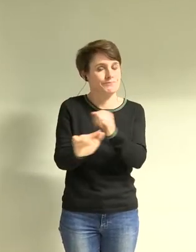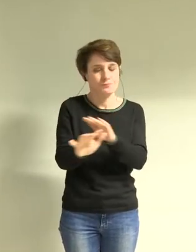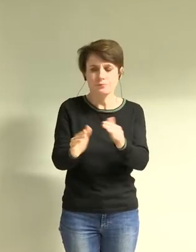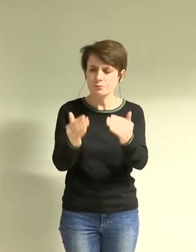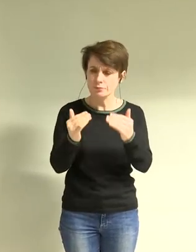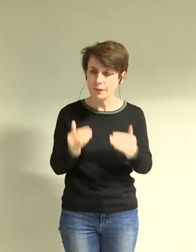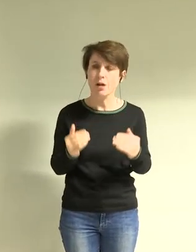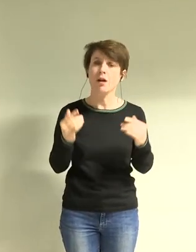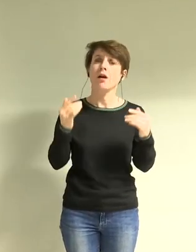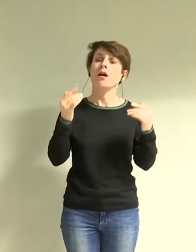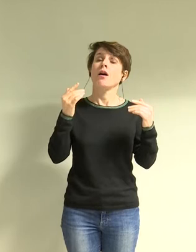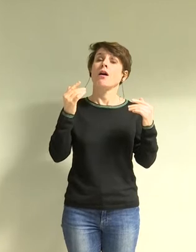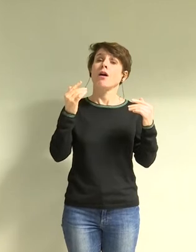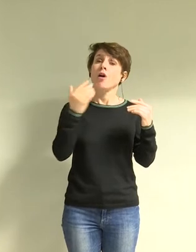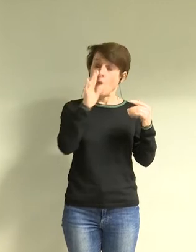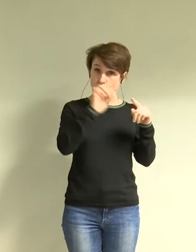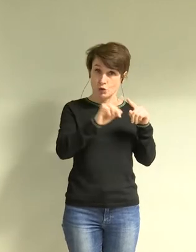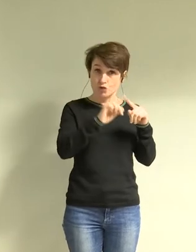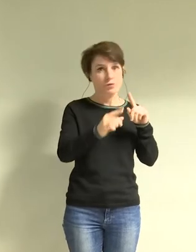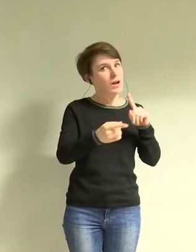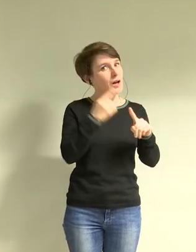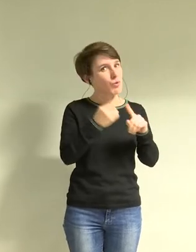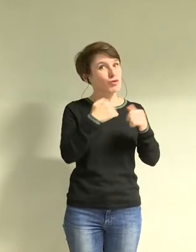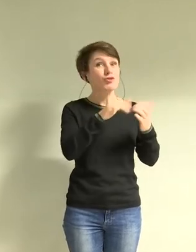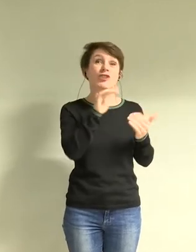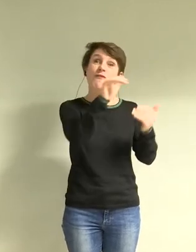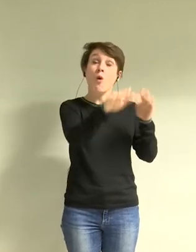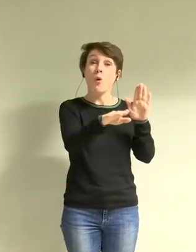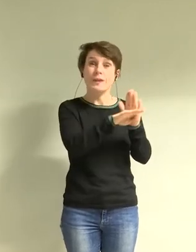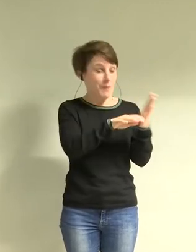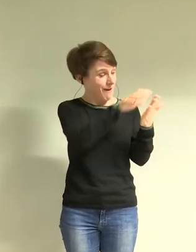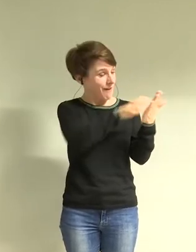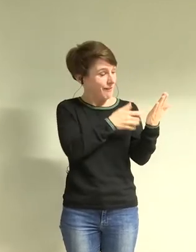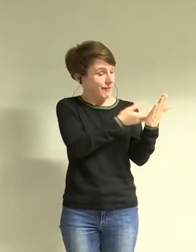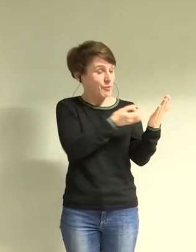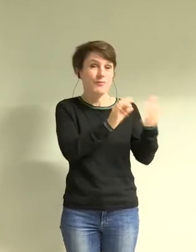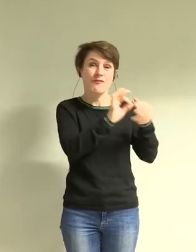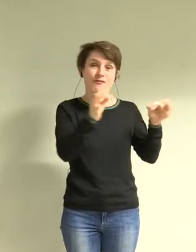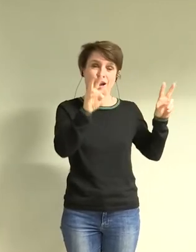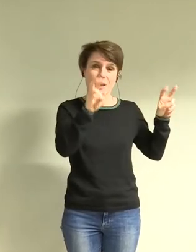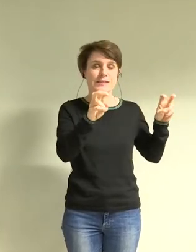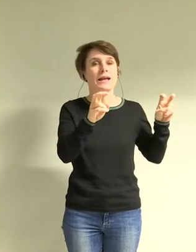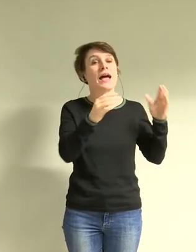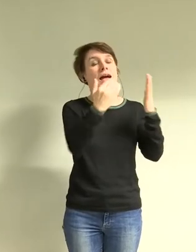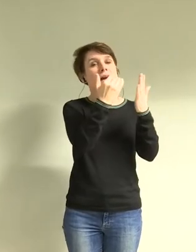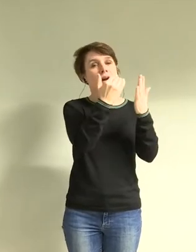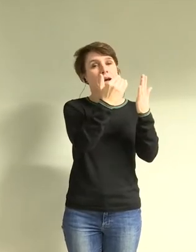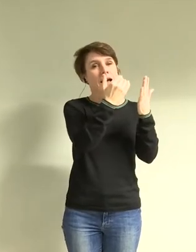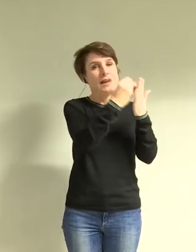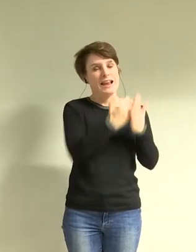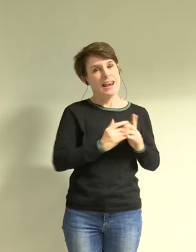essentiel et qui était dans le veut à l'origine c'est bien cette demande de fin du classement en rep ou seul critère du collège